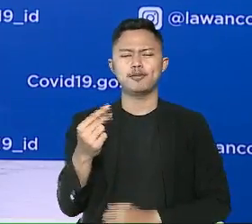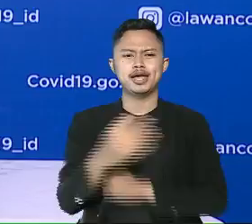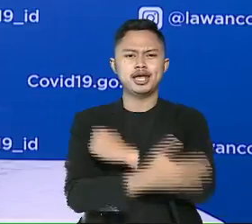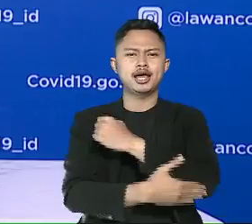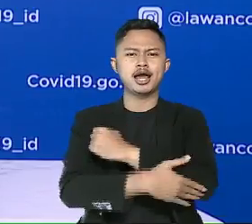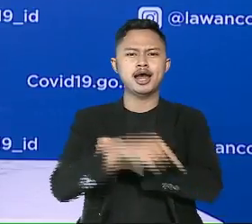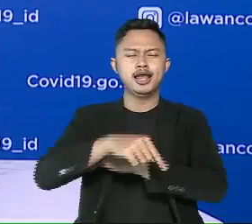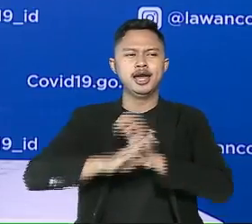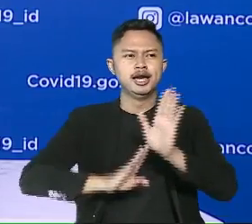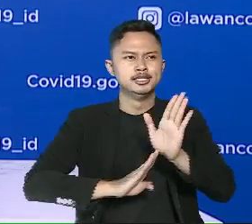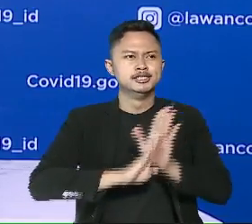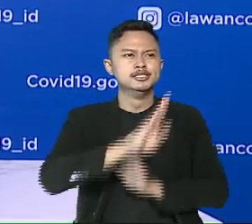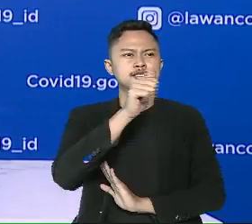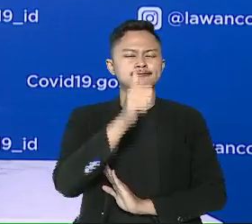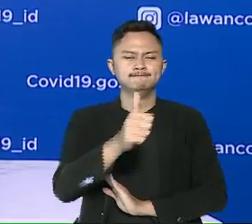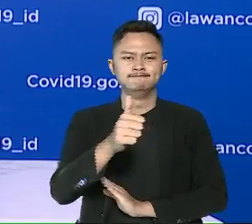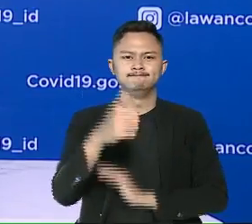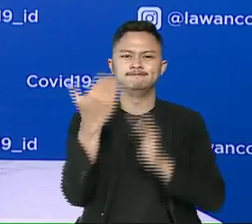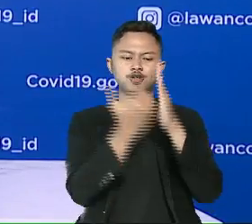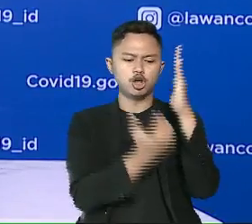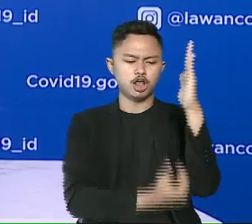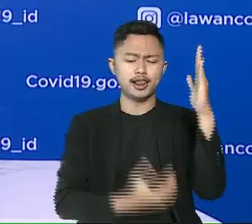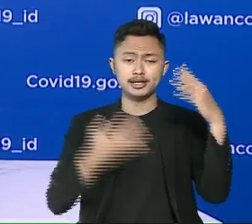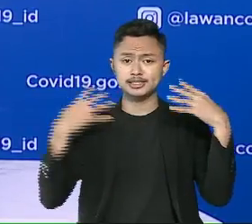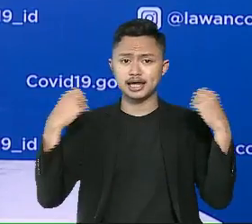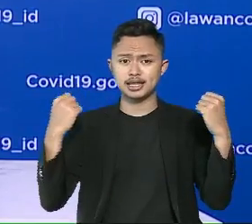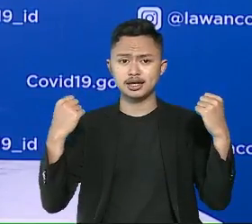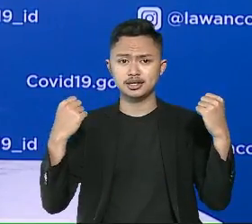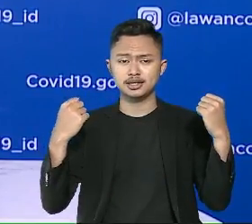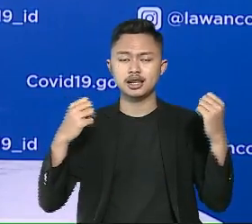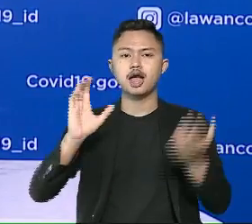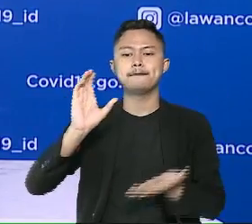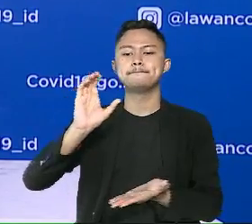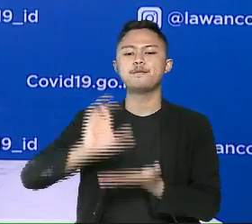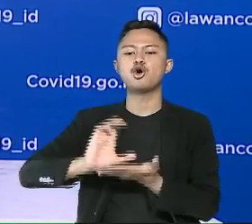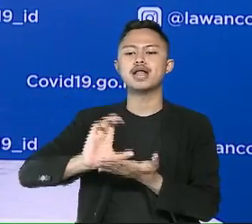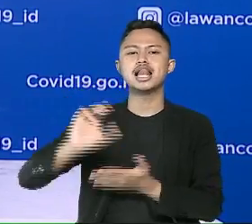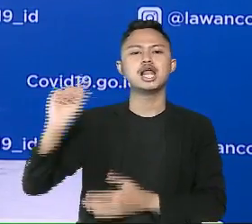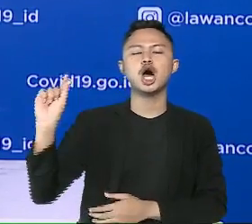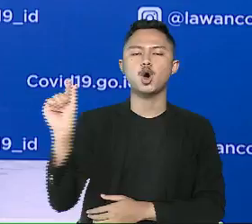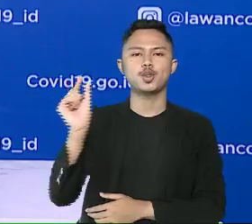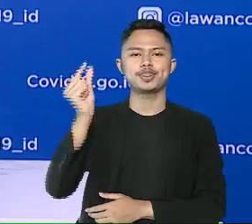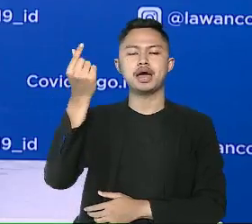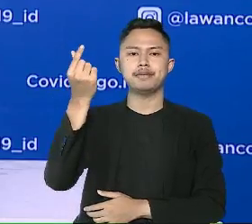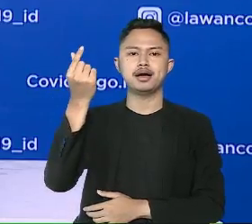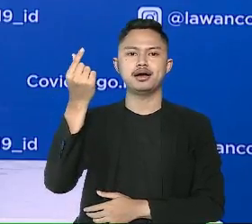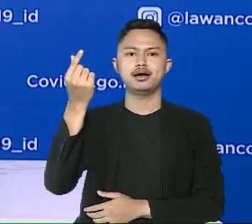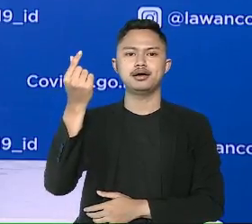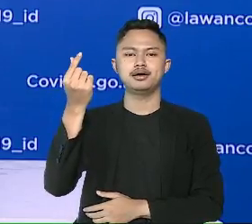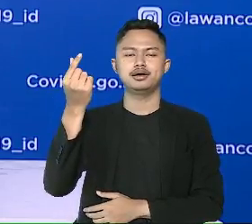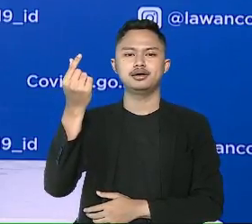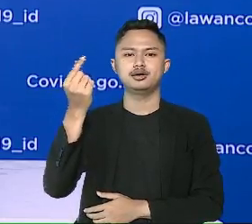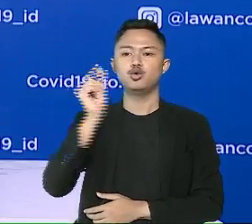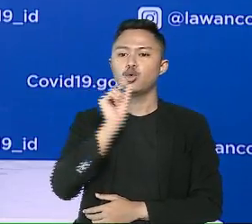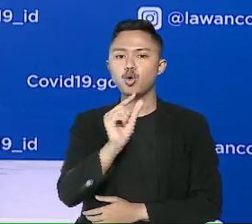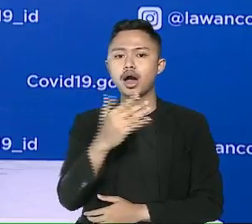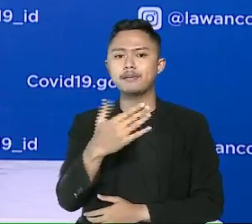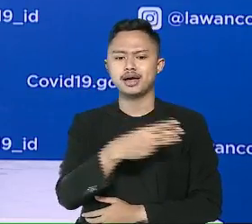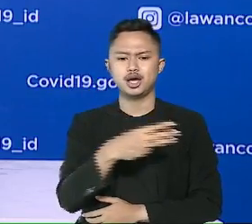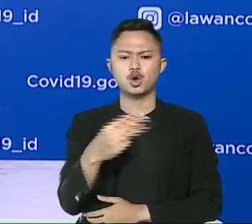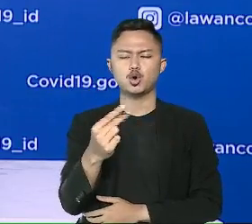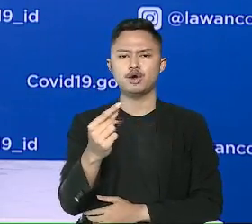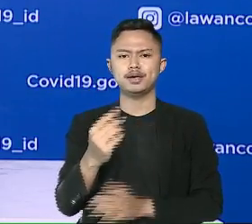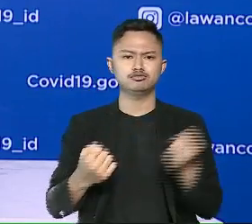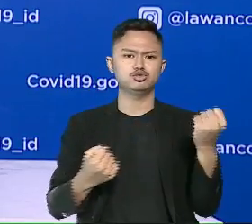ini. Disiplin protokol kesehatan adalah modal utama kita untuk mendukung pemulihan ekonomi dan